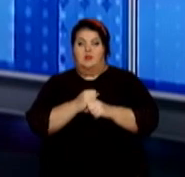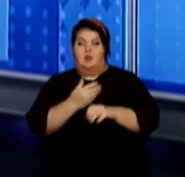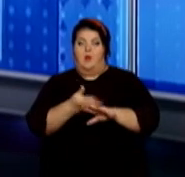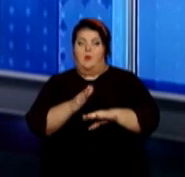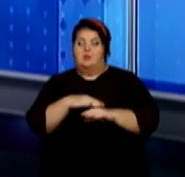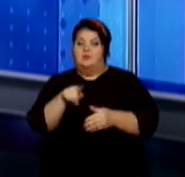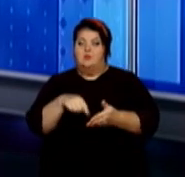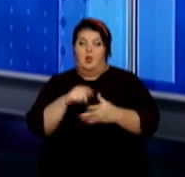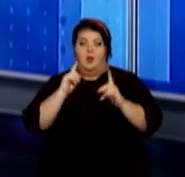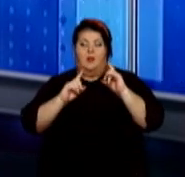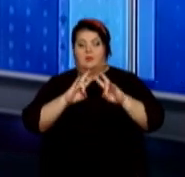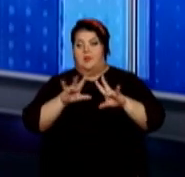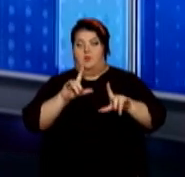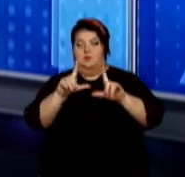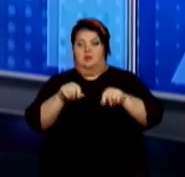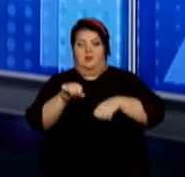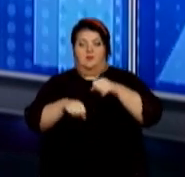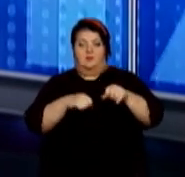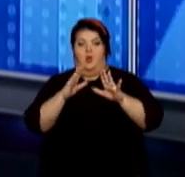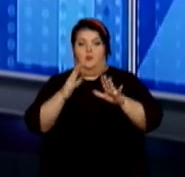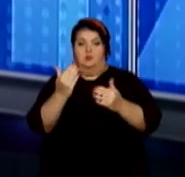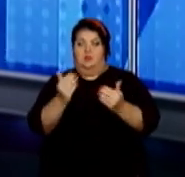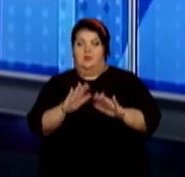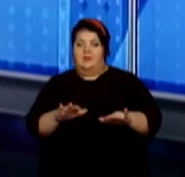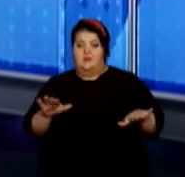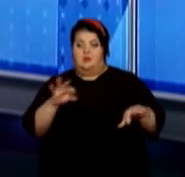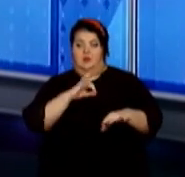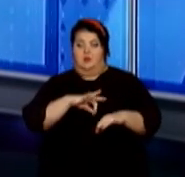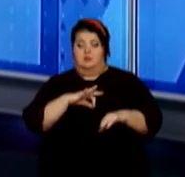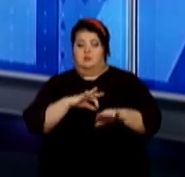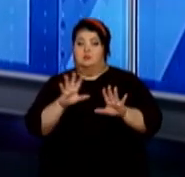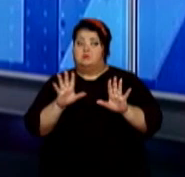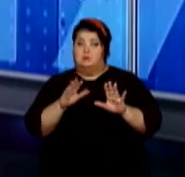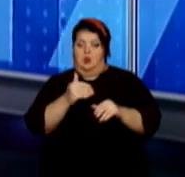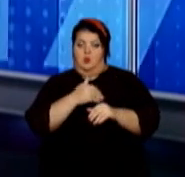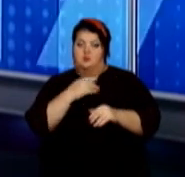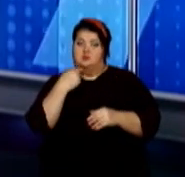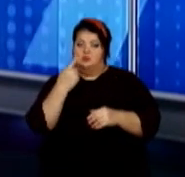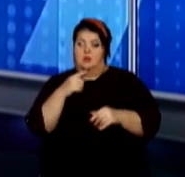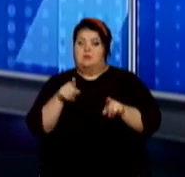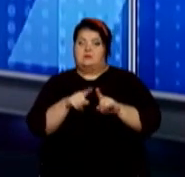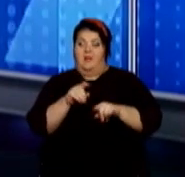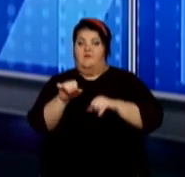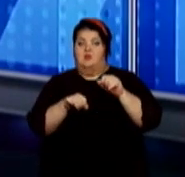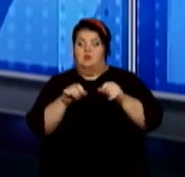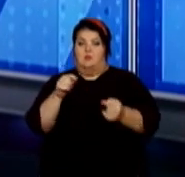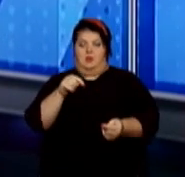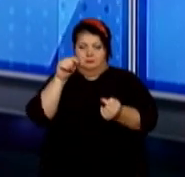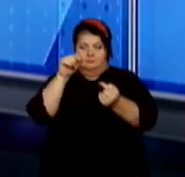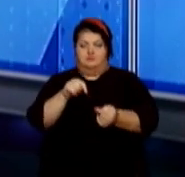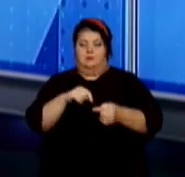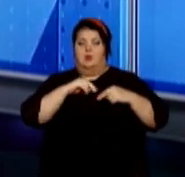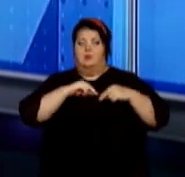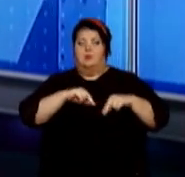не будуть їздити на велосипедах, будуть їхні діти їздити і таке інше. Хочу зазначити, що ці велосипеди, вони передбачені саме для